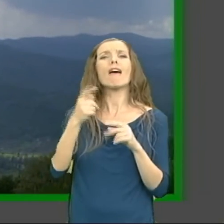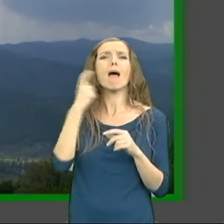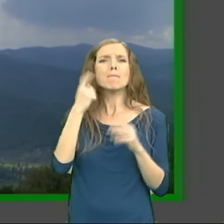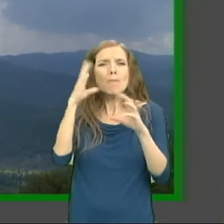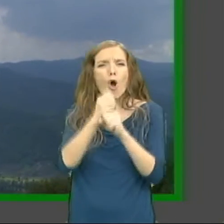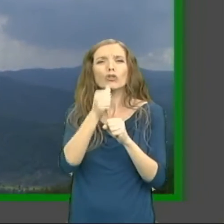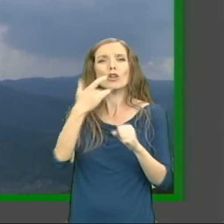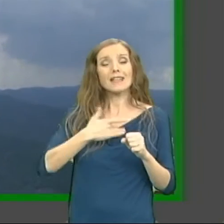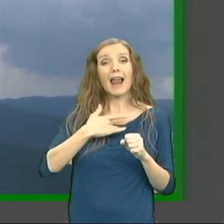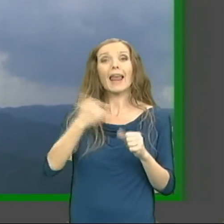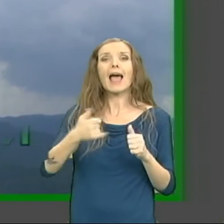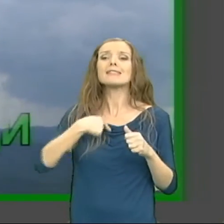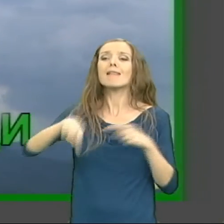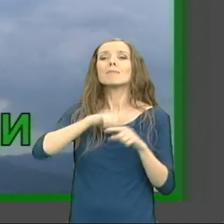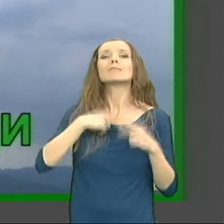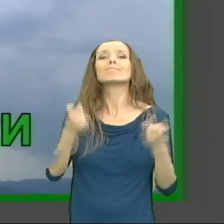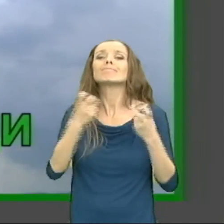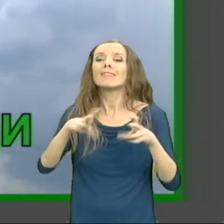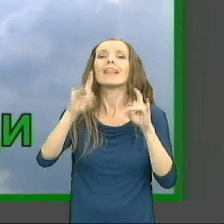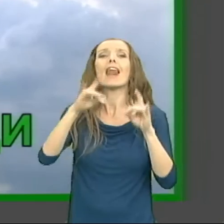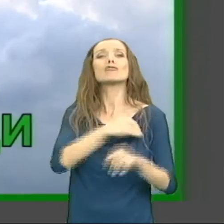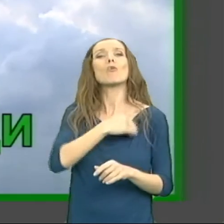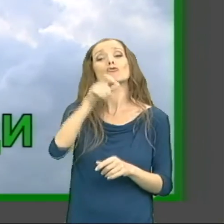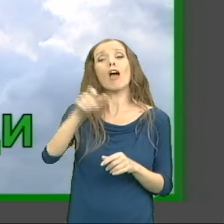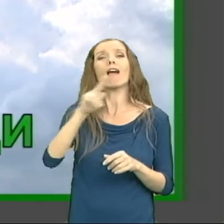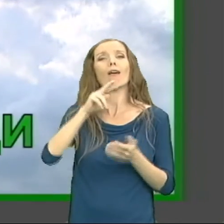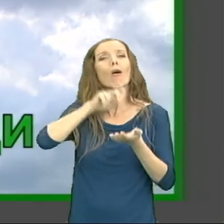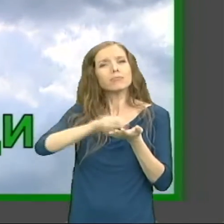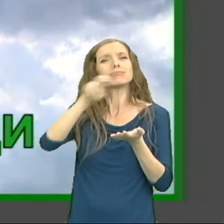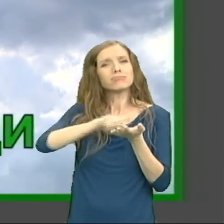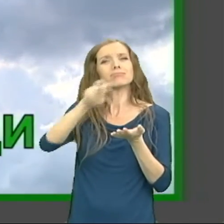film Modro i zeleno, potražit ćemo đake pešake.